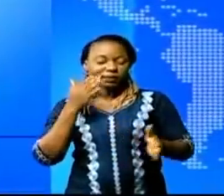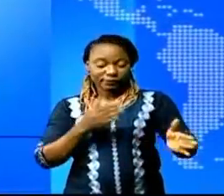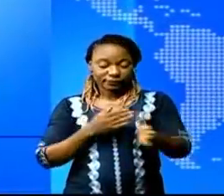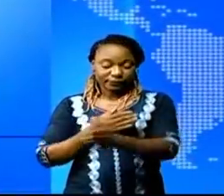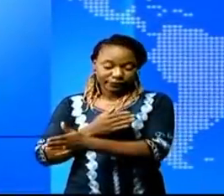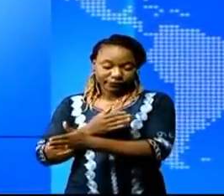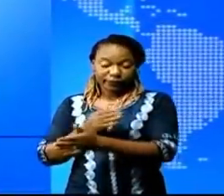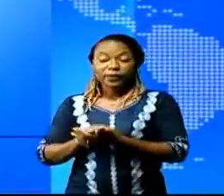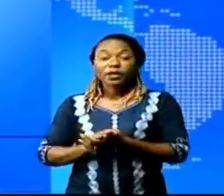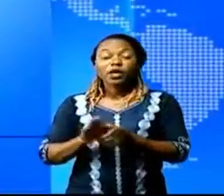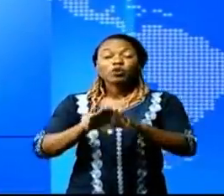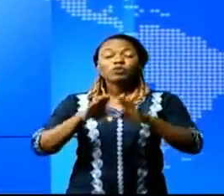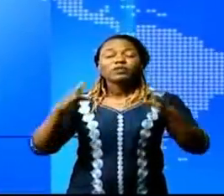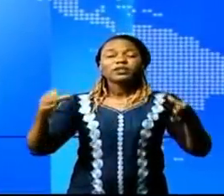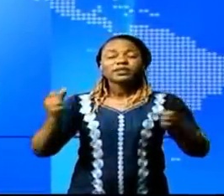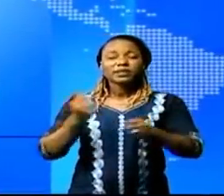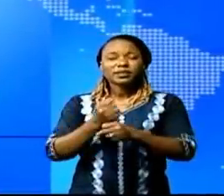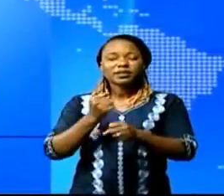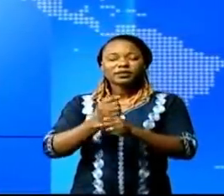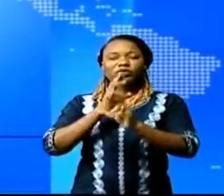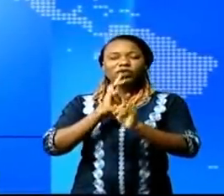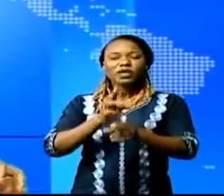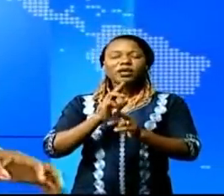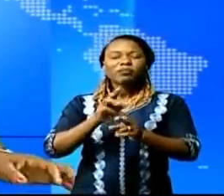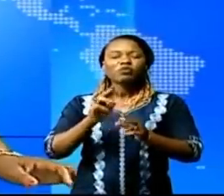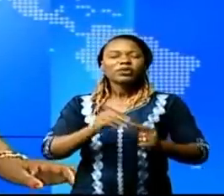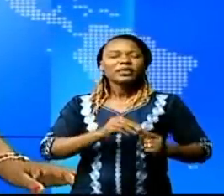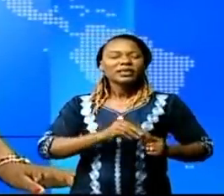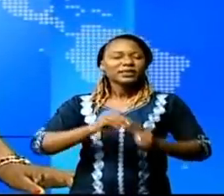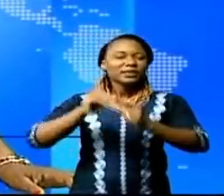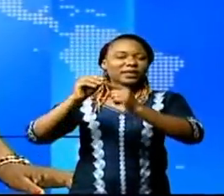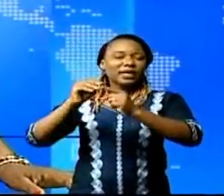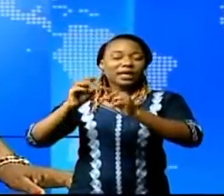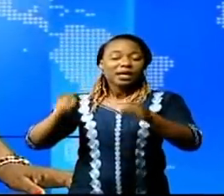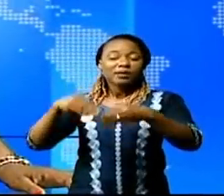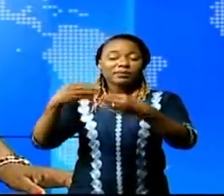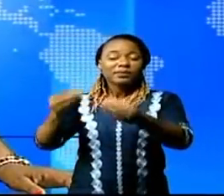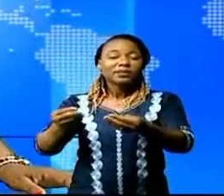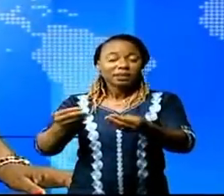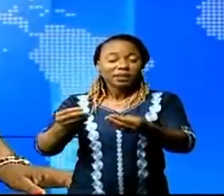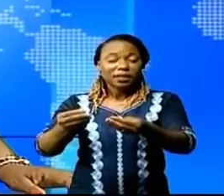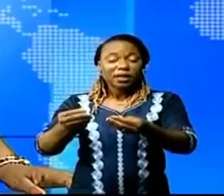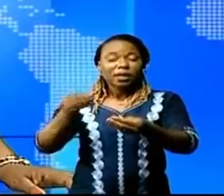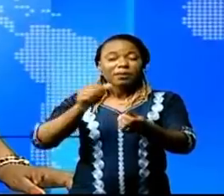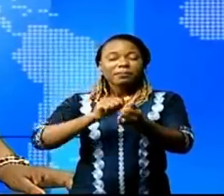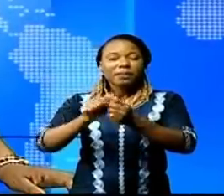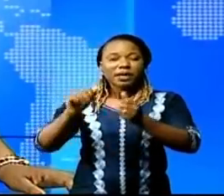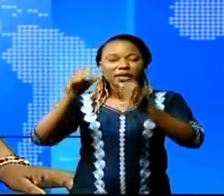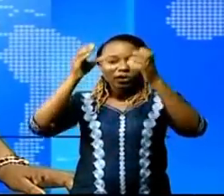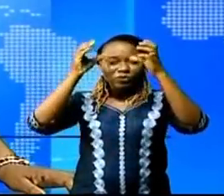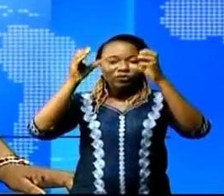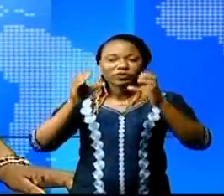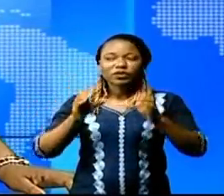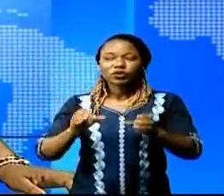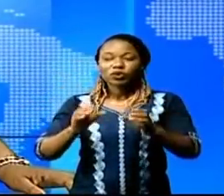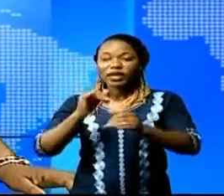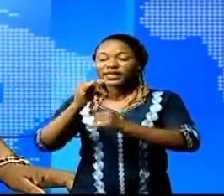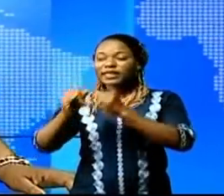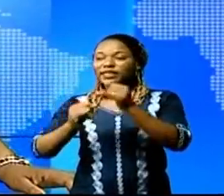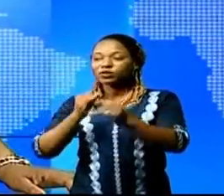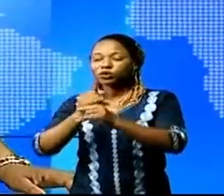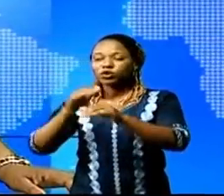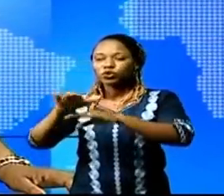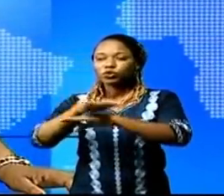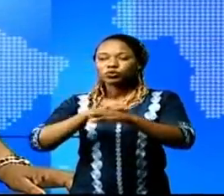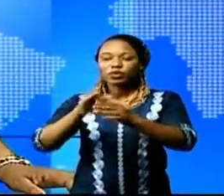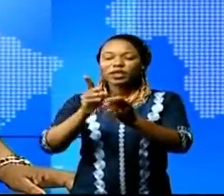Ouverture des travaux de validation du rapport initial sur la mise en œuvre par la RDC de la Convention internationale sur le